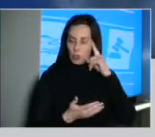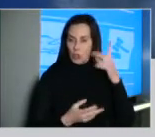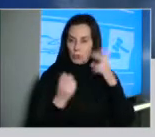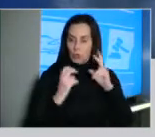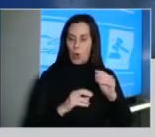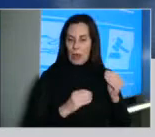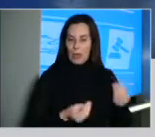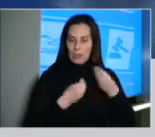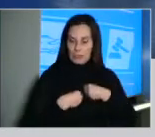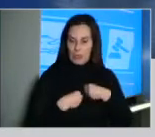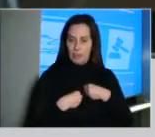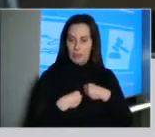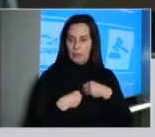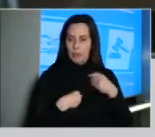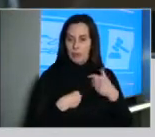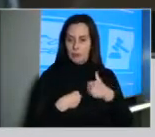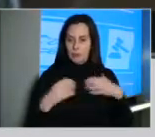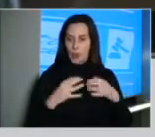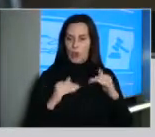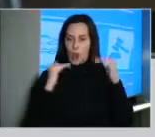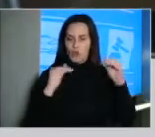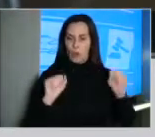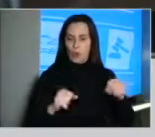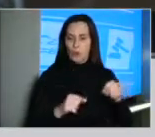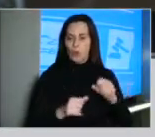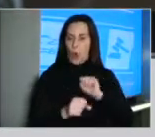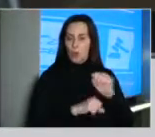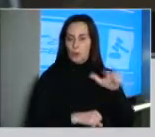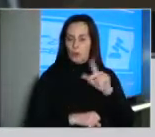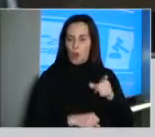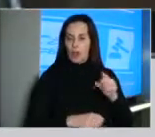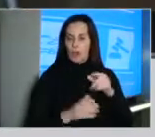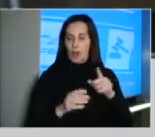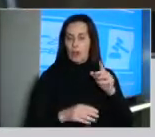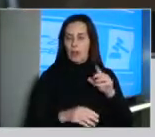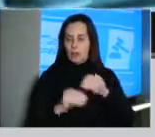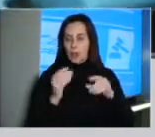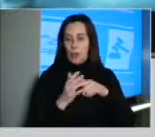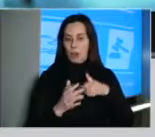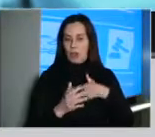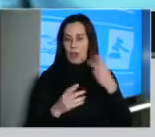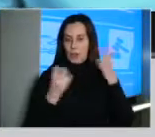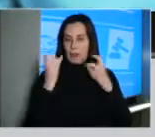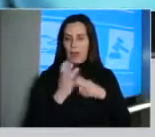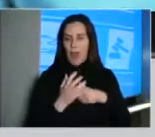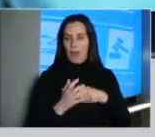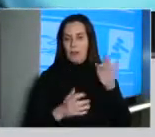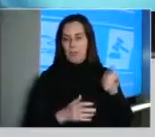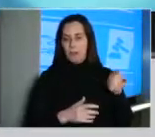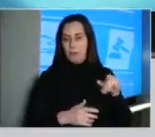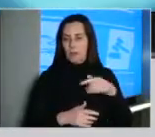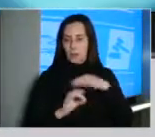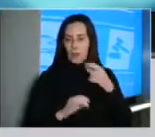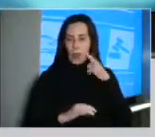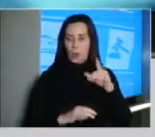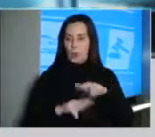הולך למסור לי, ספציפית גם אני כתנועה לאיכות שלטון, כעותר ציבורי, עלול לשמש אותי אחר כך כביכול, אתה יודע, מידע מפליל, אני אומר. אנחנו באמת